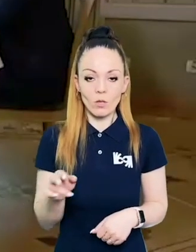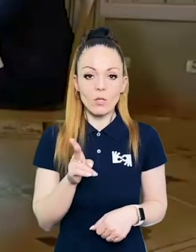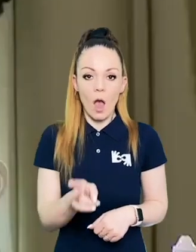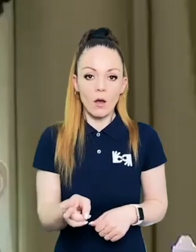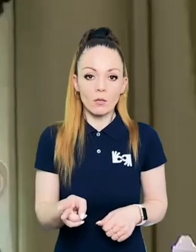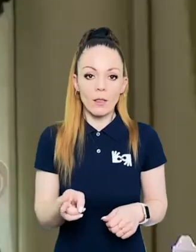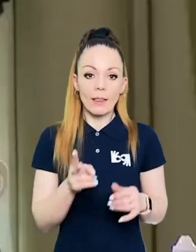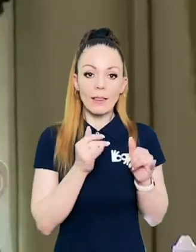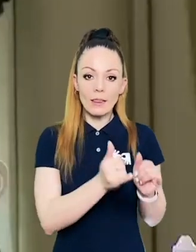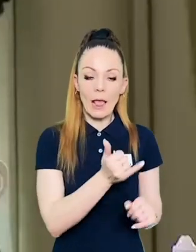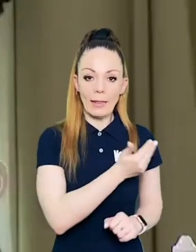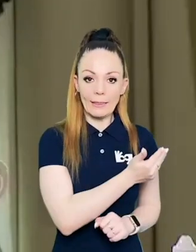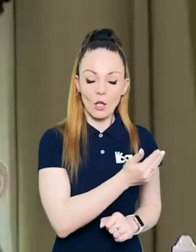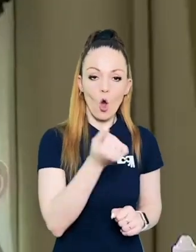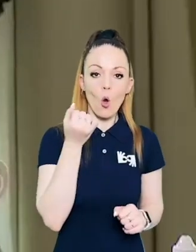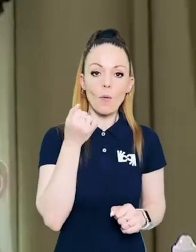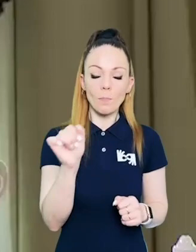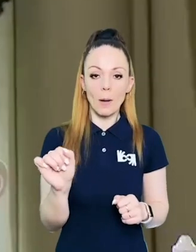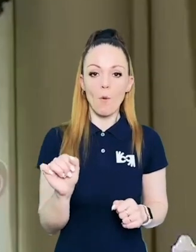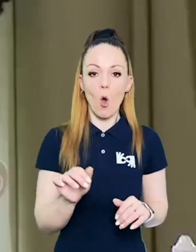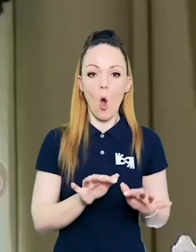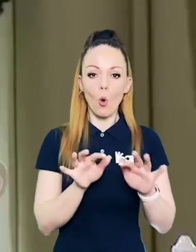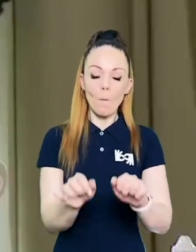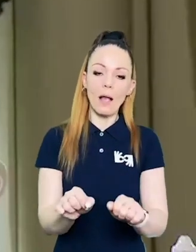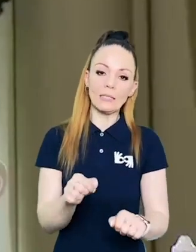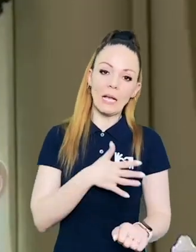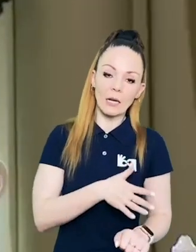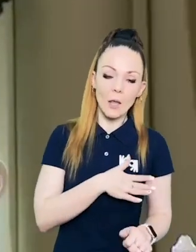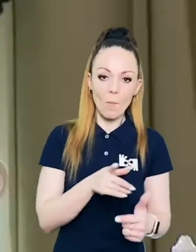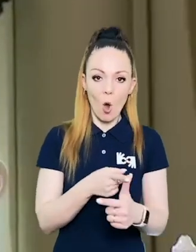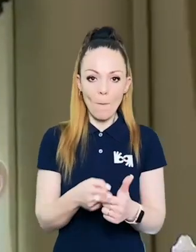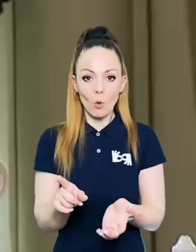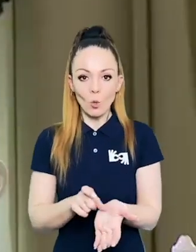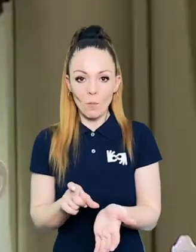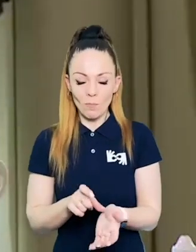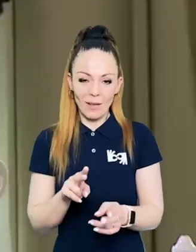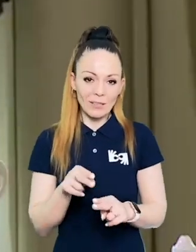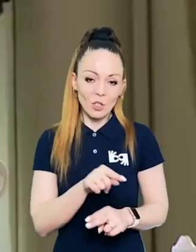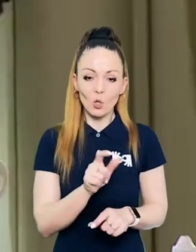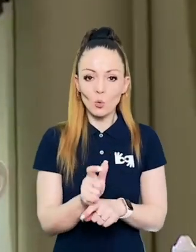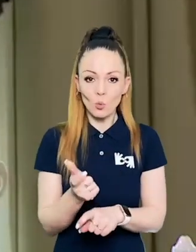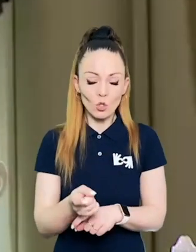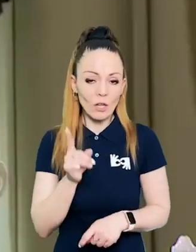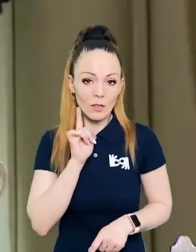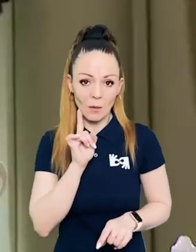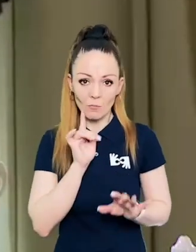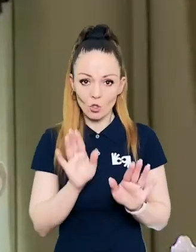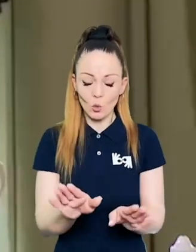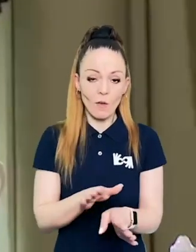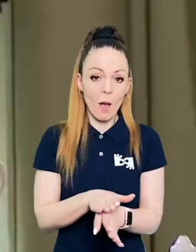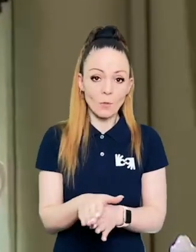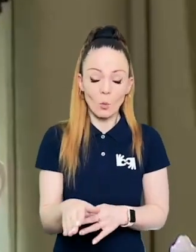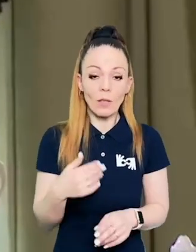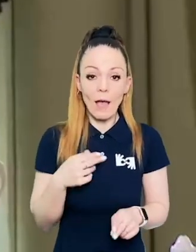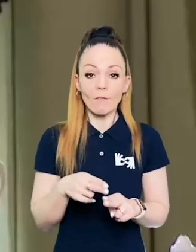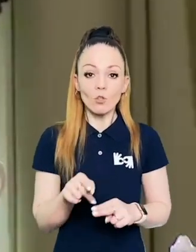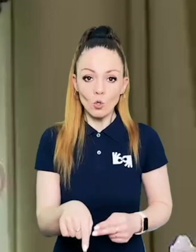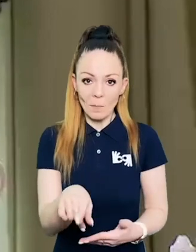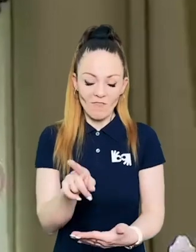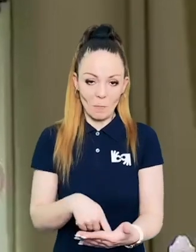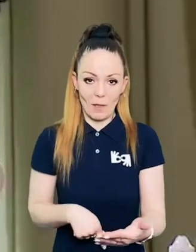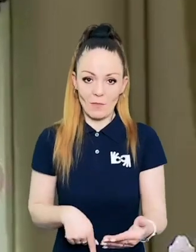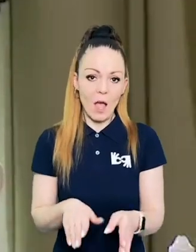перемоги, як то для них перемога окупації Криму або Донбасу, вони дуже тимчасові. Абсолютно. Я в